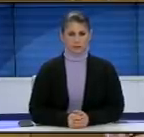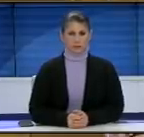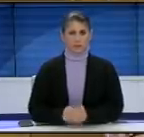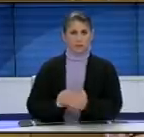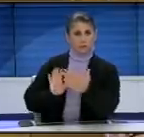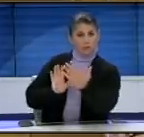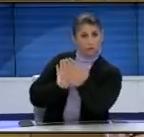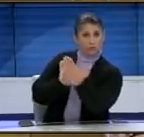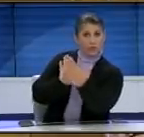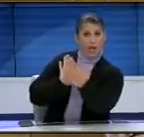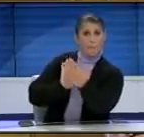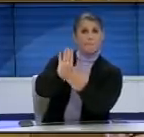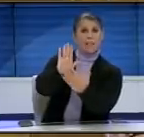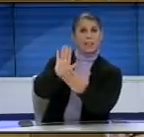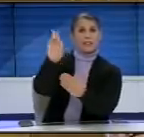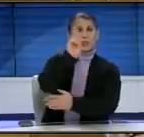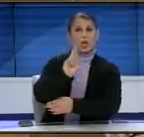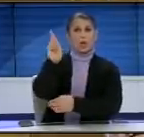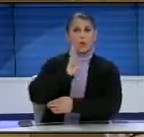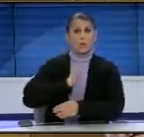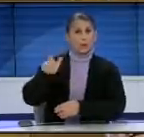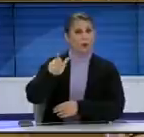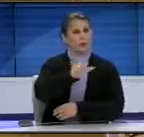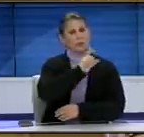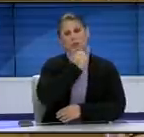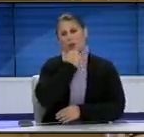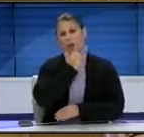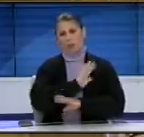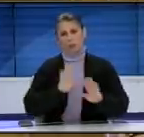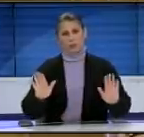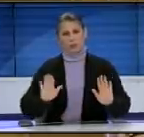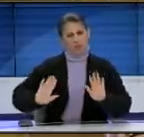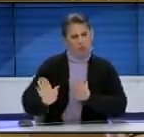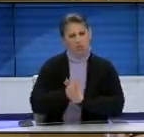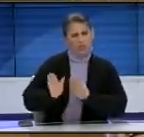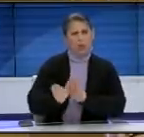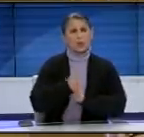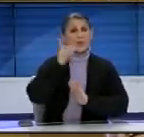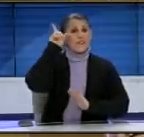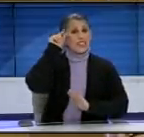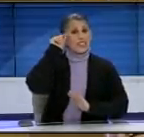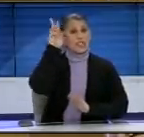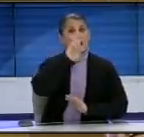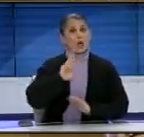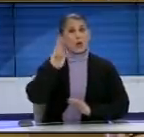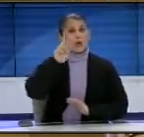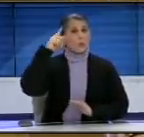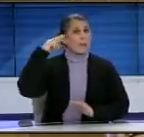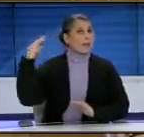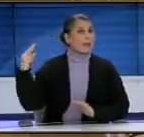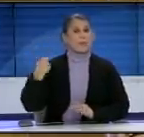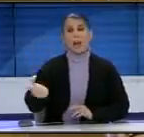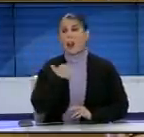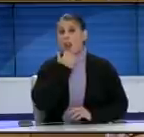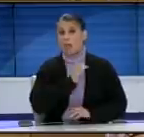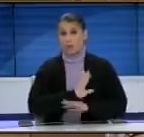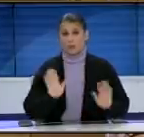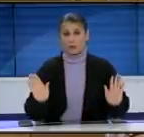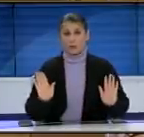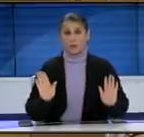ξυλίβδη σε Ρώσους πολίτες είναι λάθος. Οι διώξεις από πανεπιστήμια Ρώσων φοιτητών είναι λάθος.